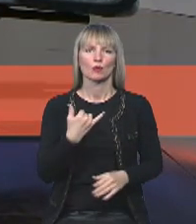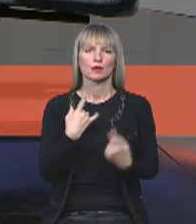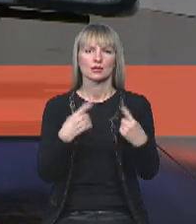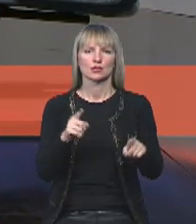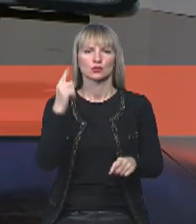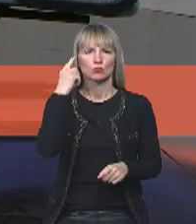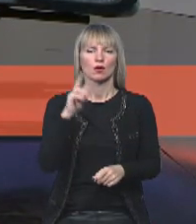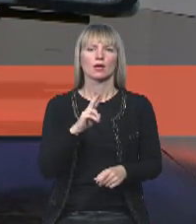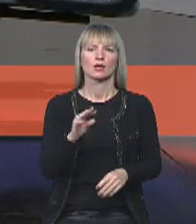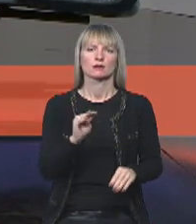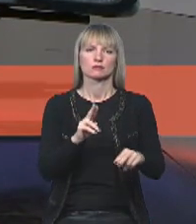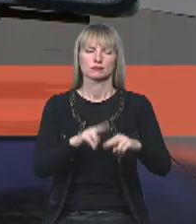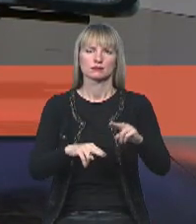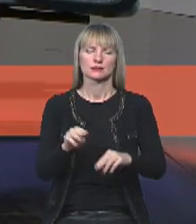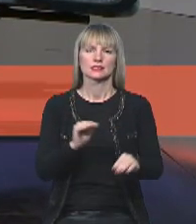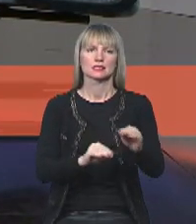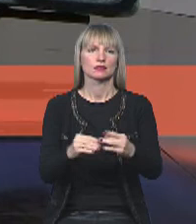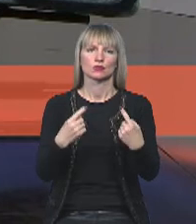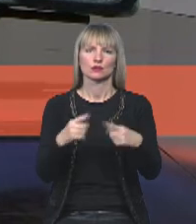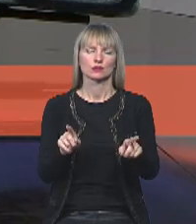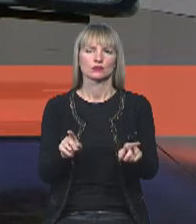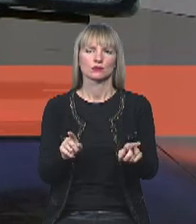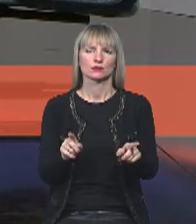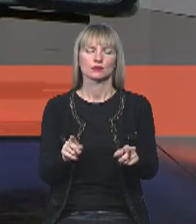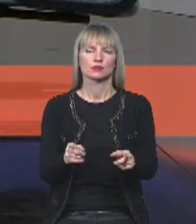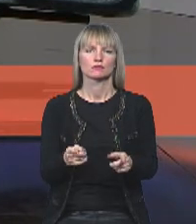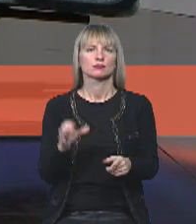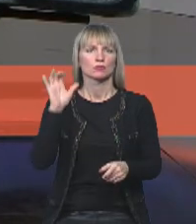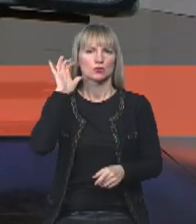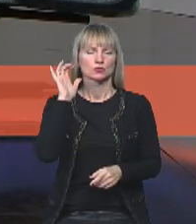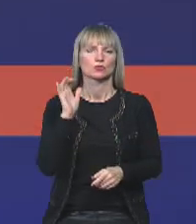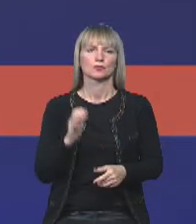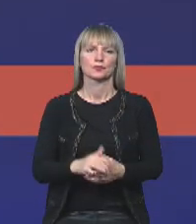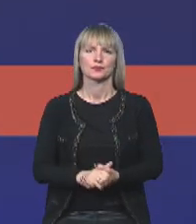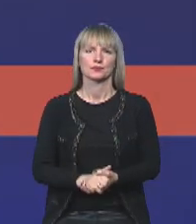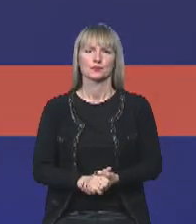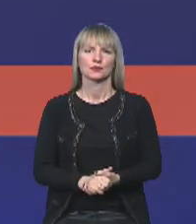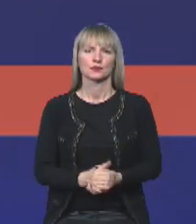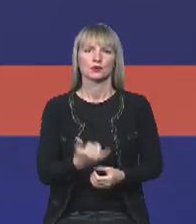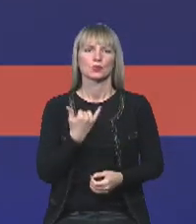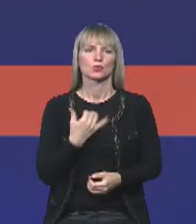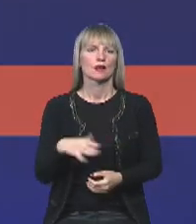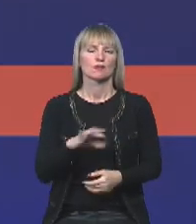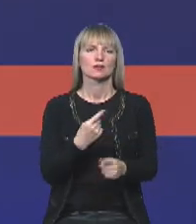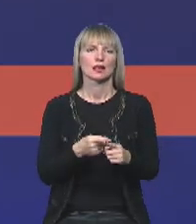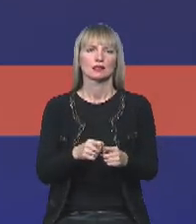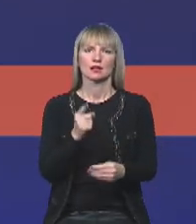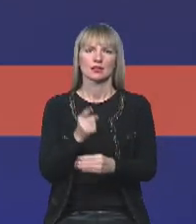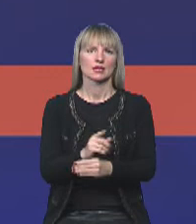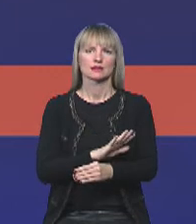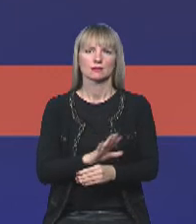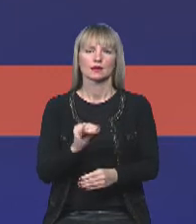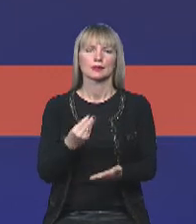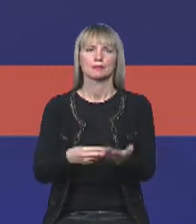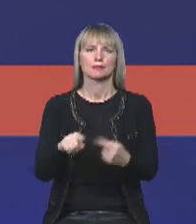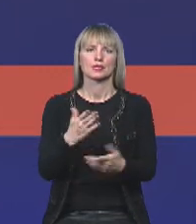Ми будемо як побудувати систему, зовсім інше, так би мовити. Давайте альтернативно. У нас все це не заборонено, те, що ви кажете, і